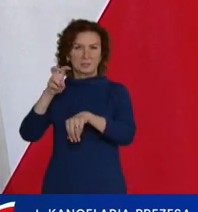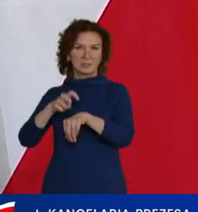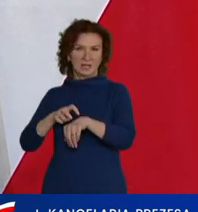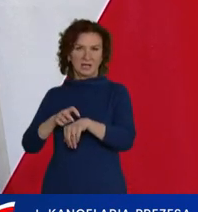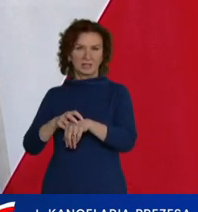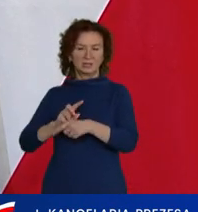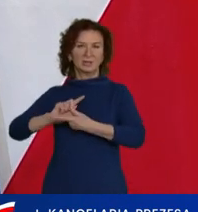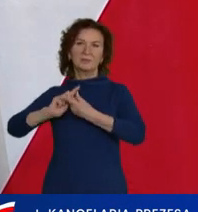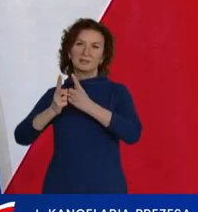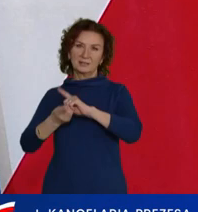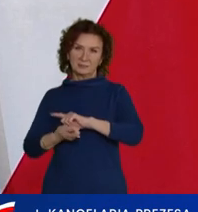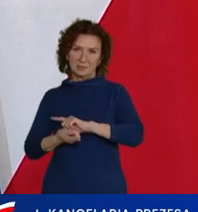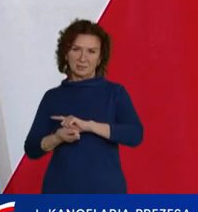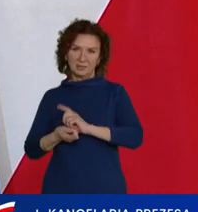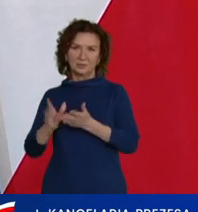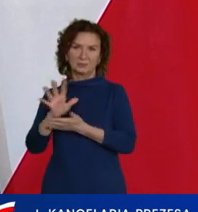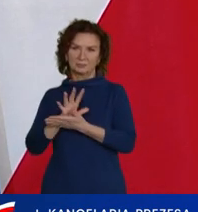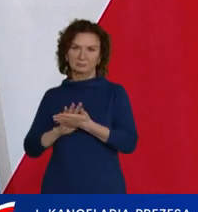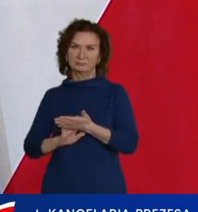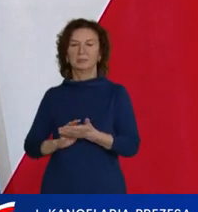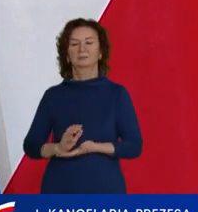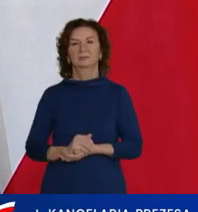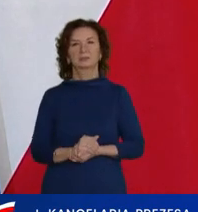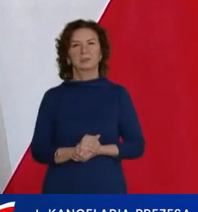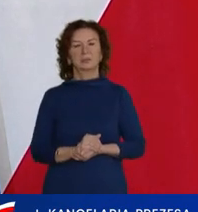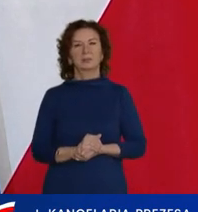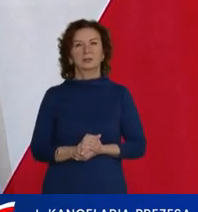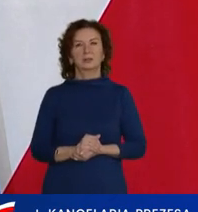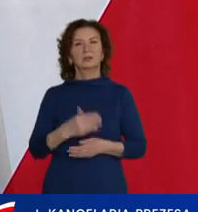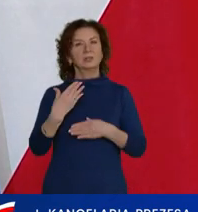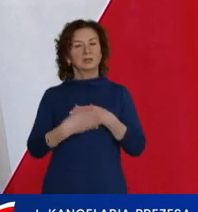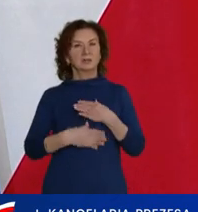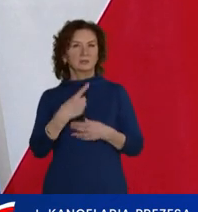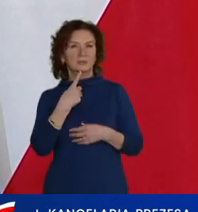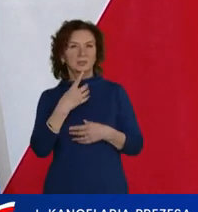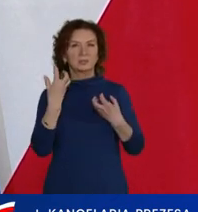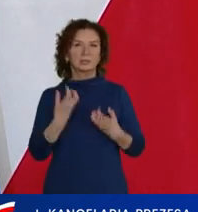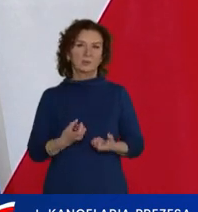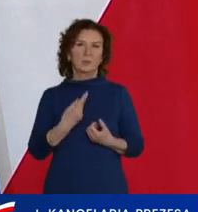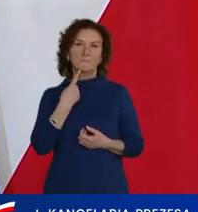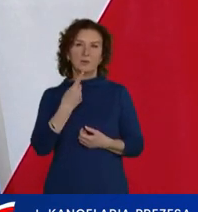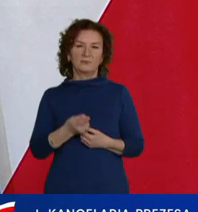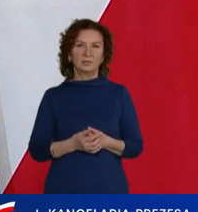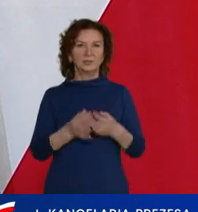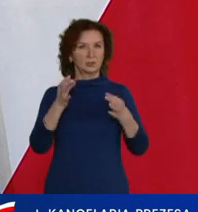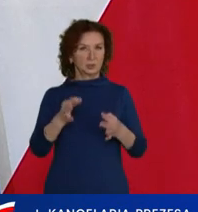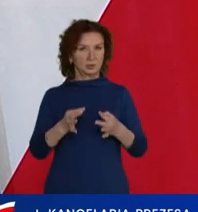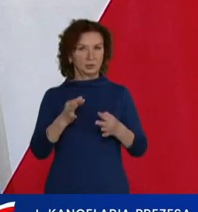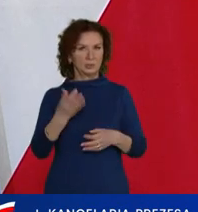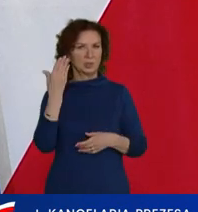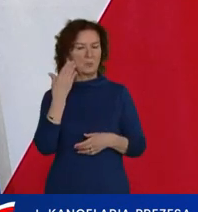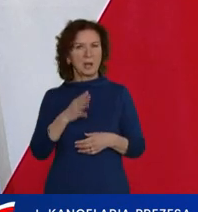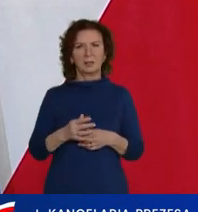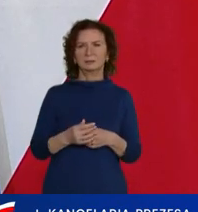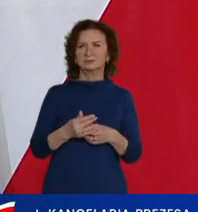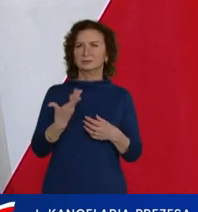medycznym zmieniać jej kształt. I na koniec mojej wypowiedzi chciałem się jeszcze odnieść do dzisiejszych bardzo